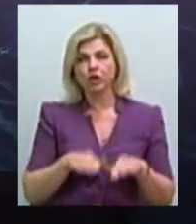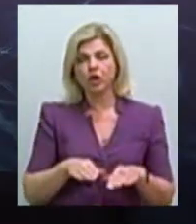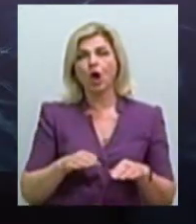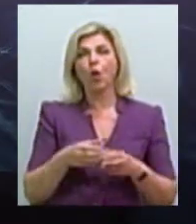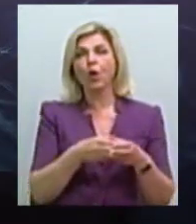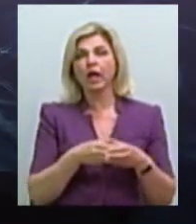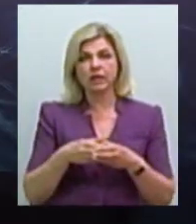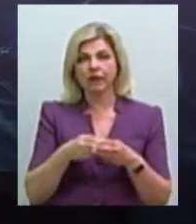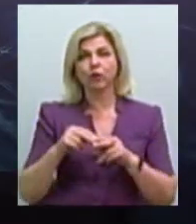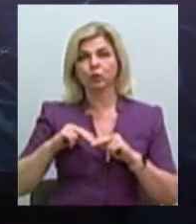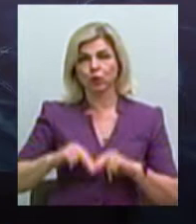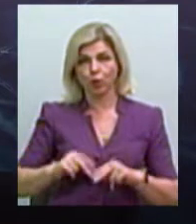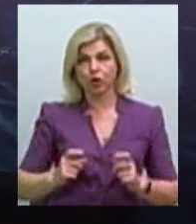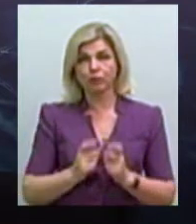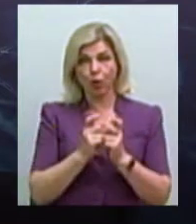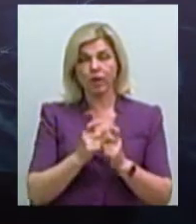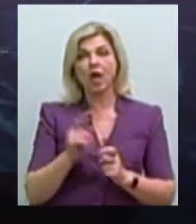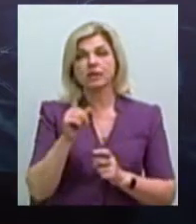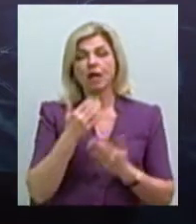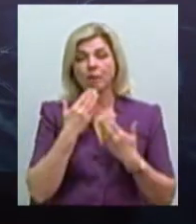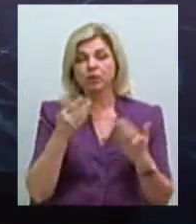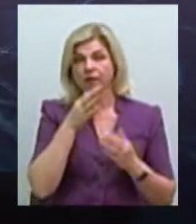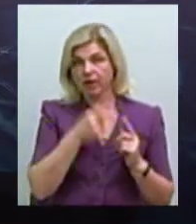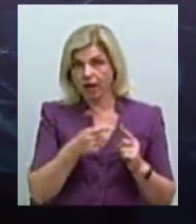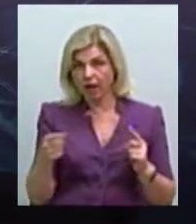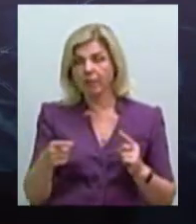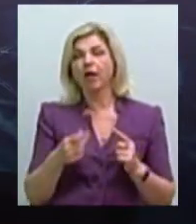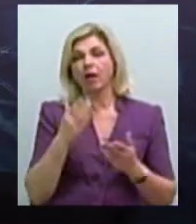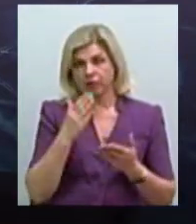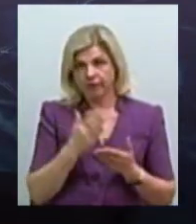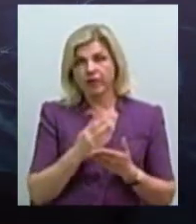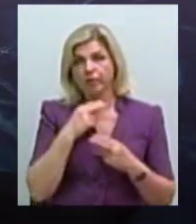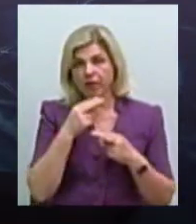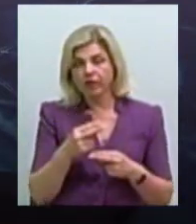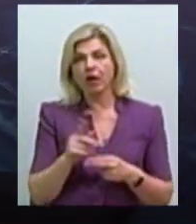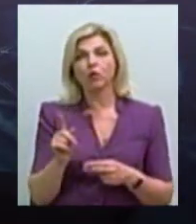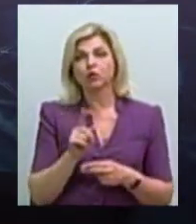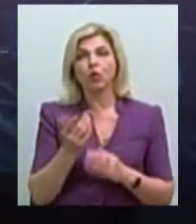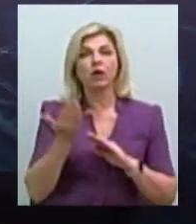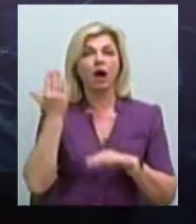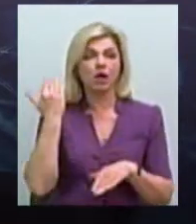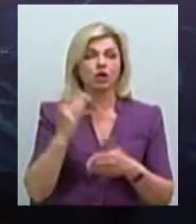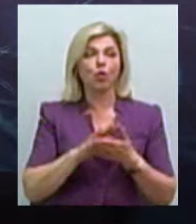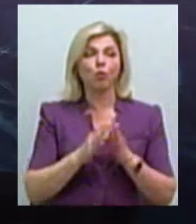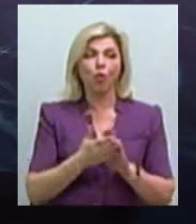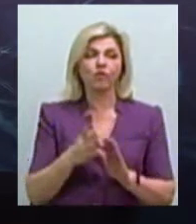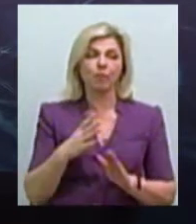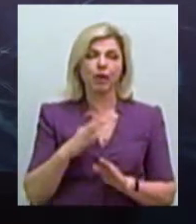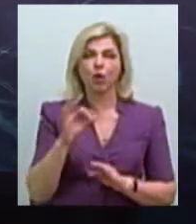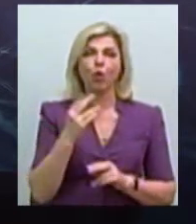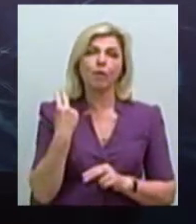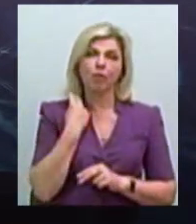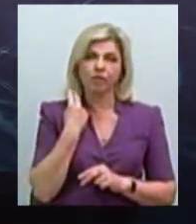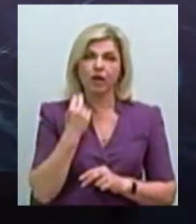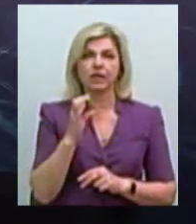спорів. В тому контексті, що останні роки ми спостерігаємо від, якщо раніше вимоги висувалися щодо заборгованості